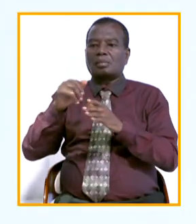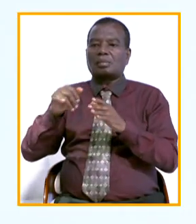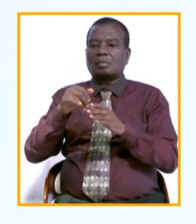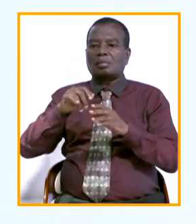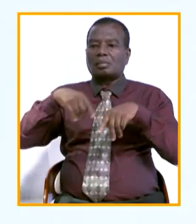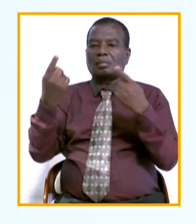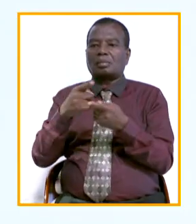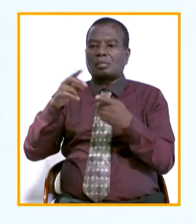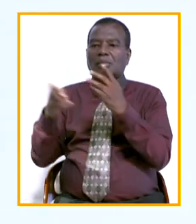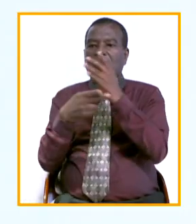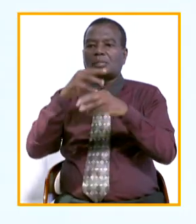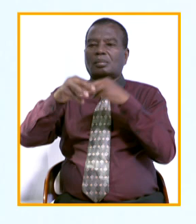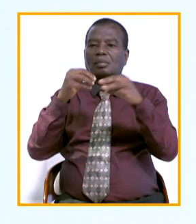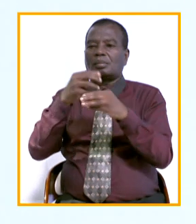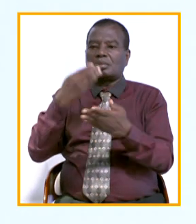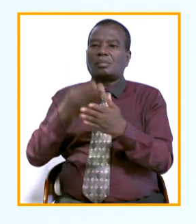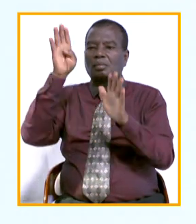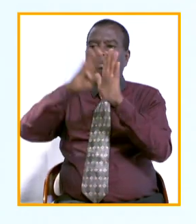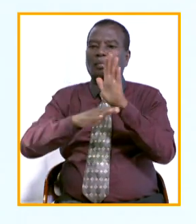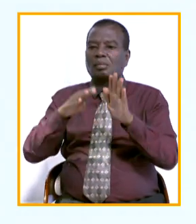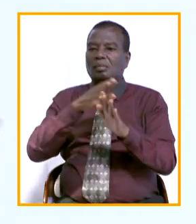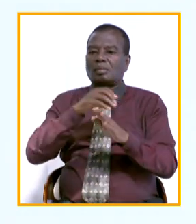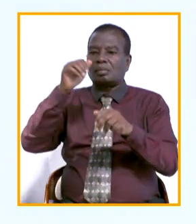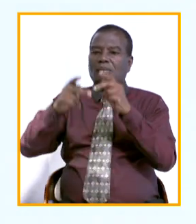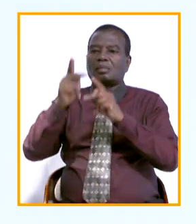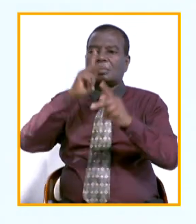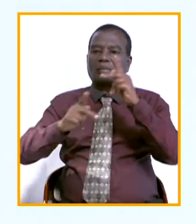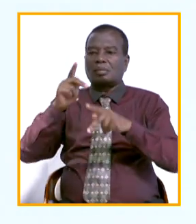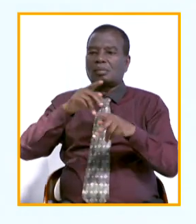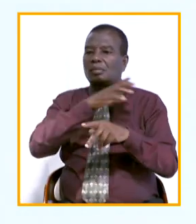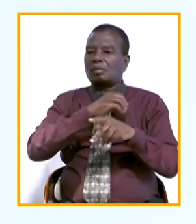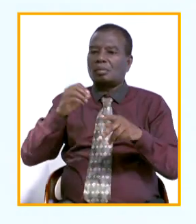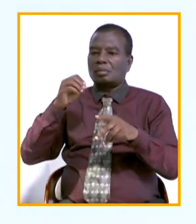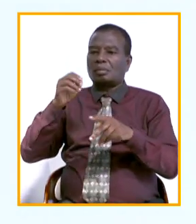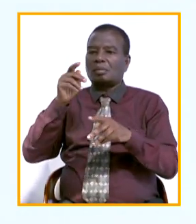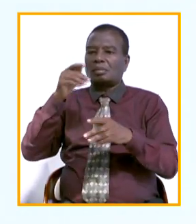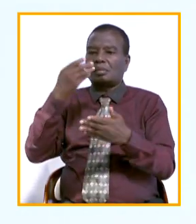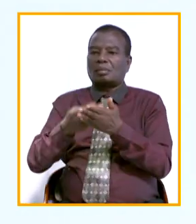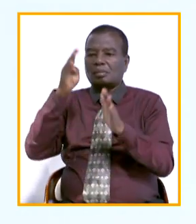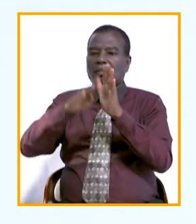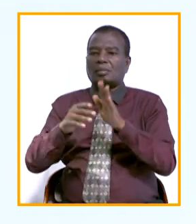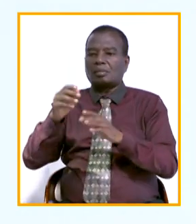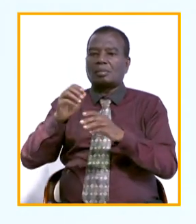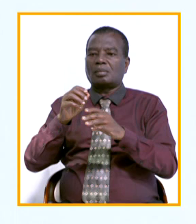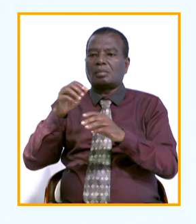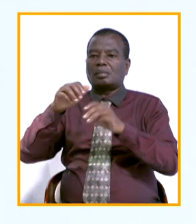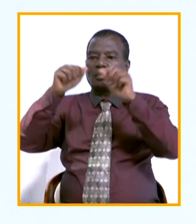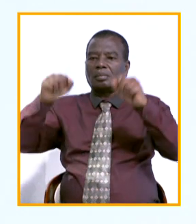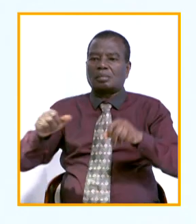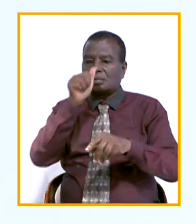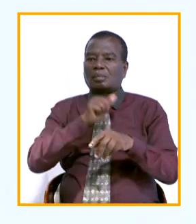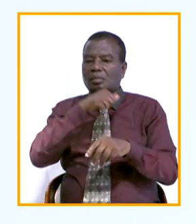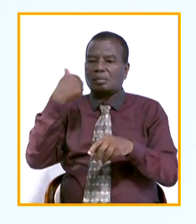du groupe de la Banque mondiale, aussi bien pour le financement public au niveau de l'État, mais aussi du financement du secteur privé par la SFI et